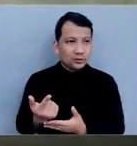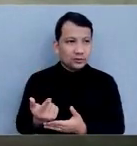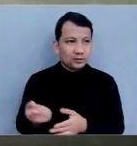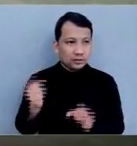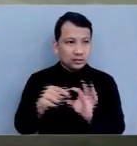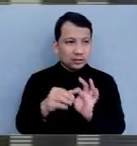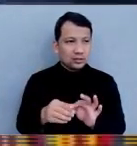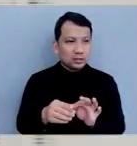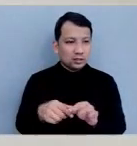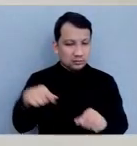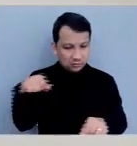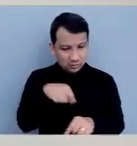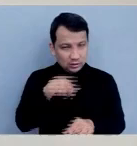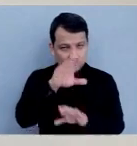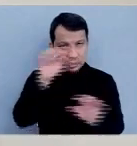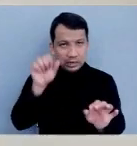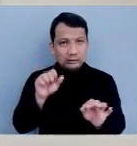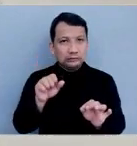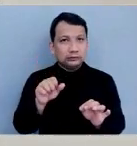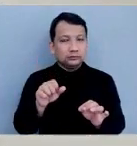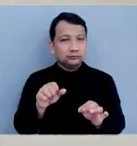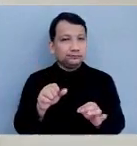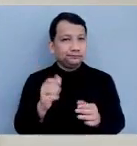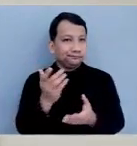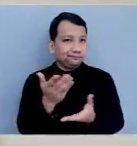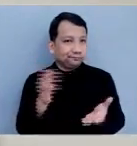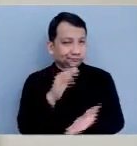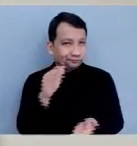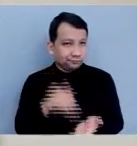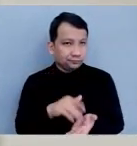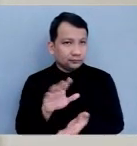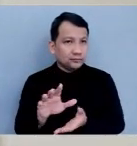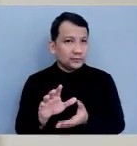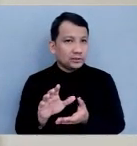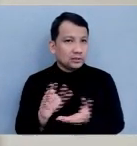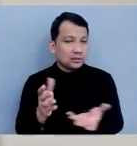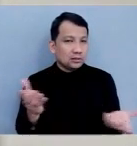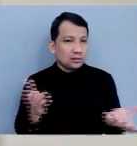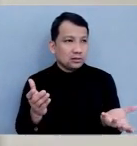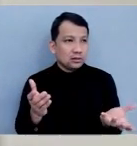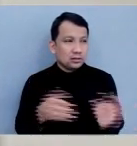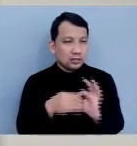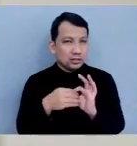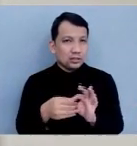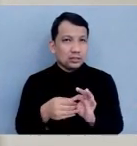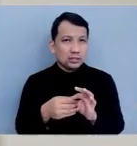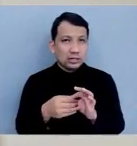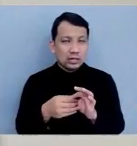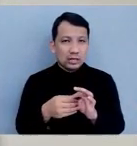sa pananaksak. In the middle ng kanilang heated argument,